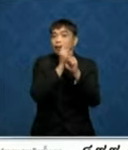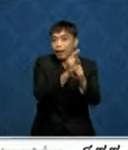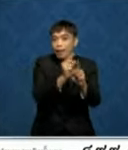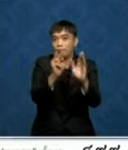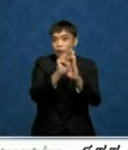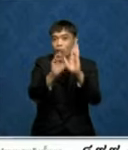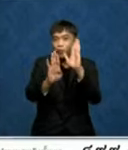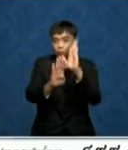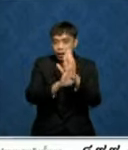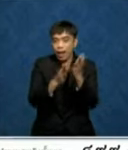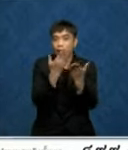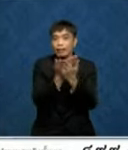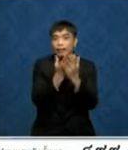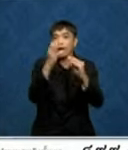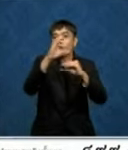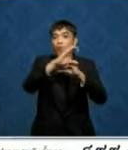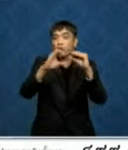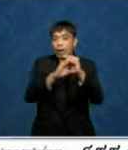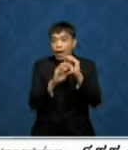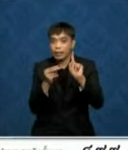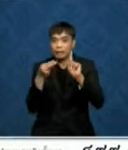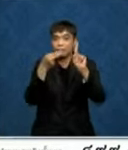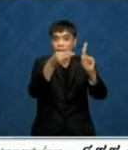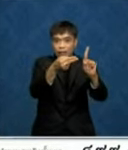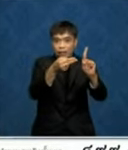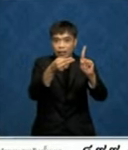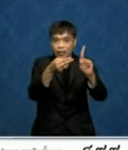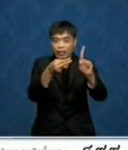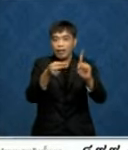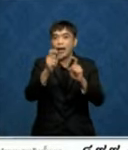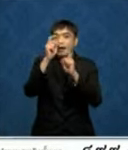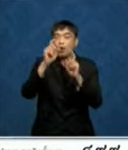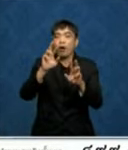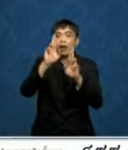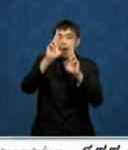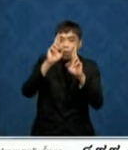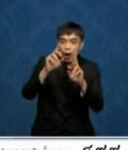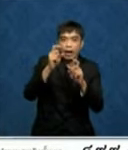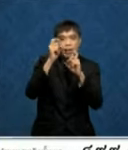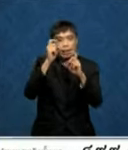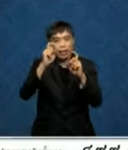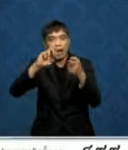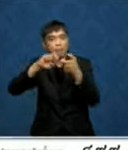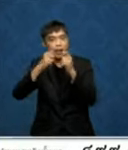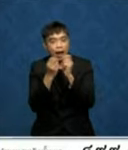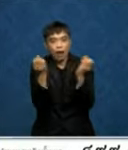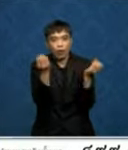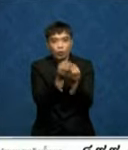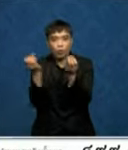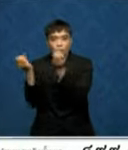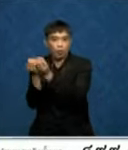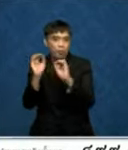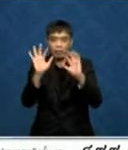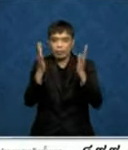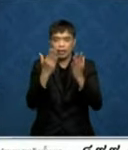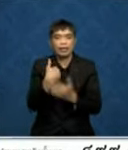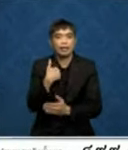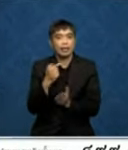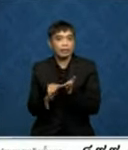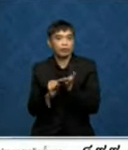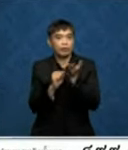งการ Digital Wallet ดังกล่าวลดความเสี่ยงที่จะเกิดวิกฤตการคลังในอนาคตผมจึงเสนอให้ลดวง